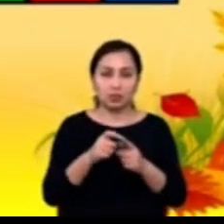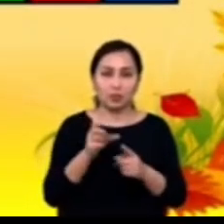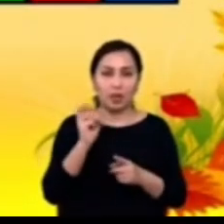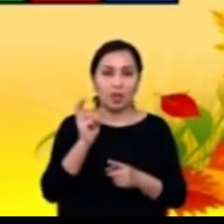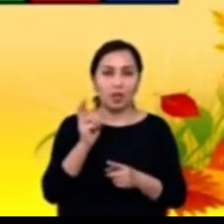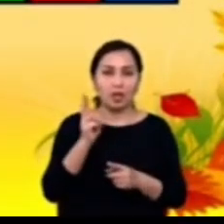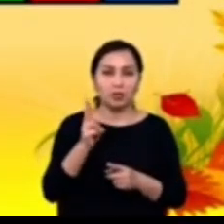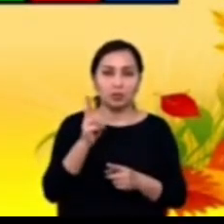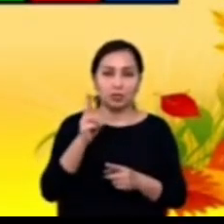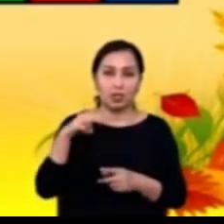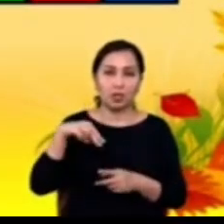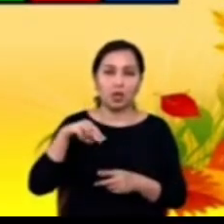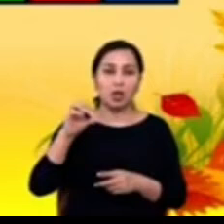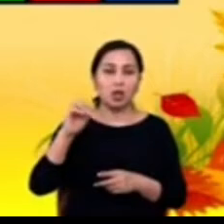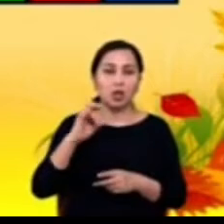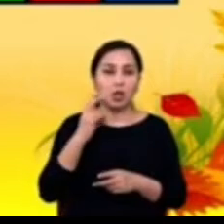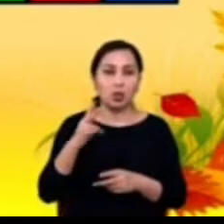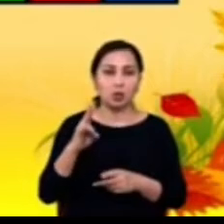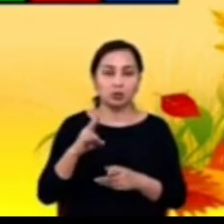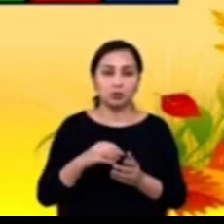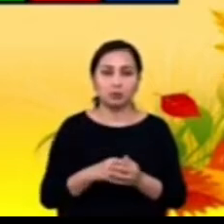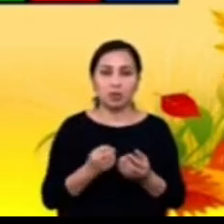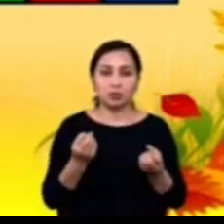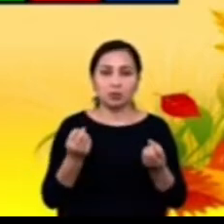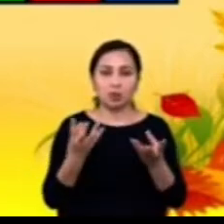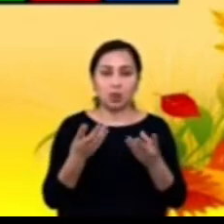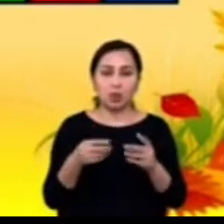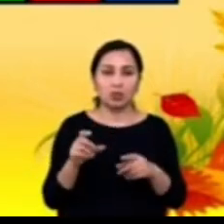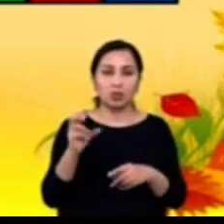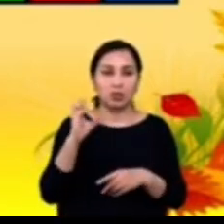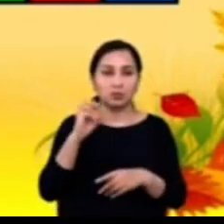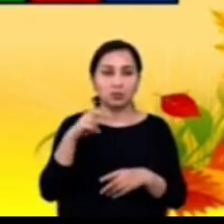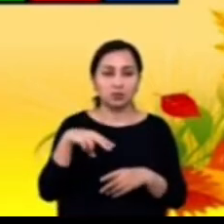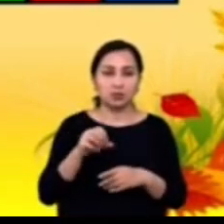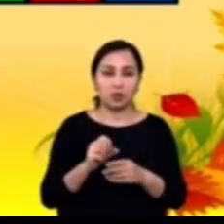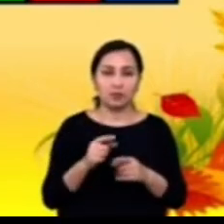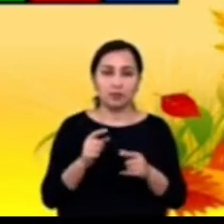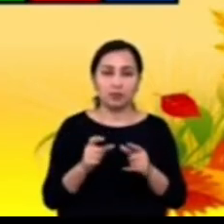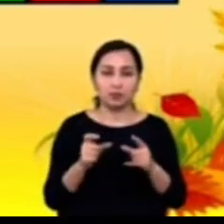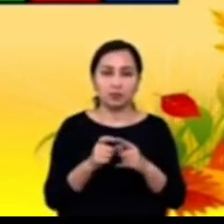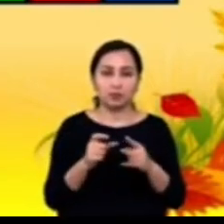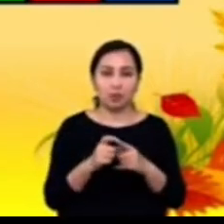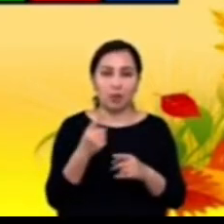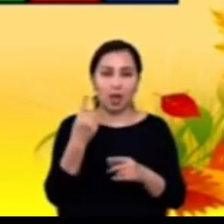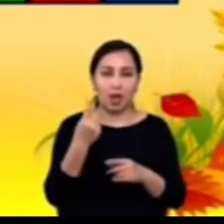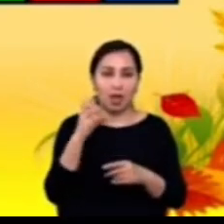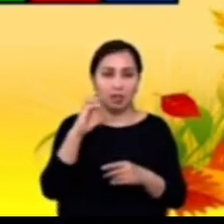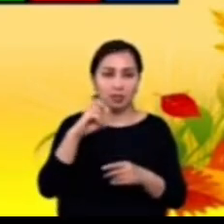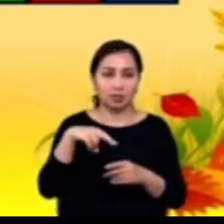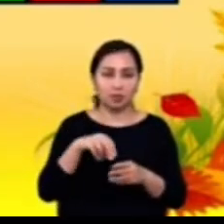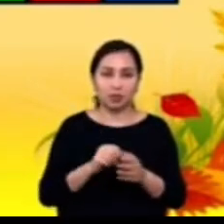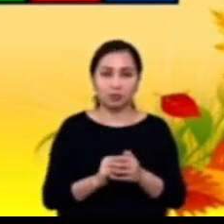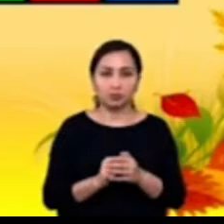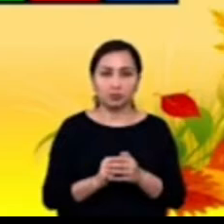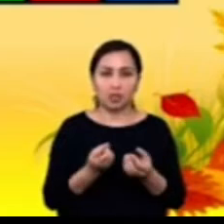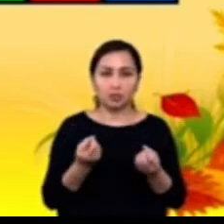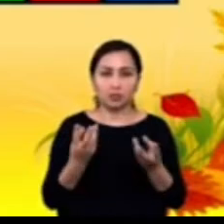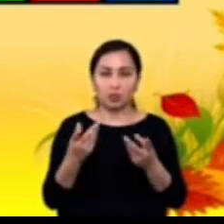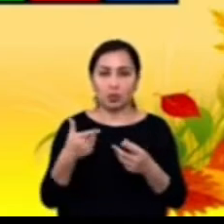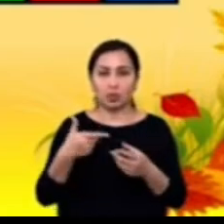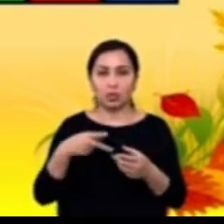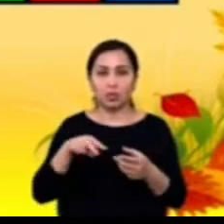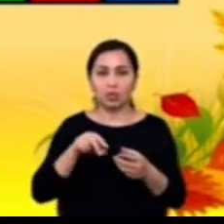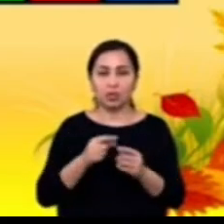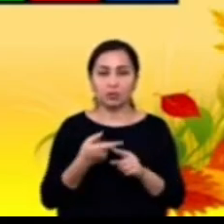клен. Сколько слогов в слове клен? Правильно, один слог. А сколько